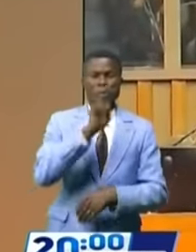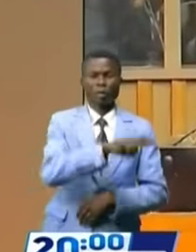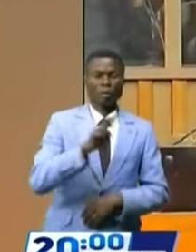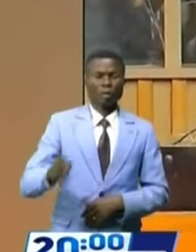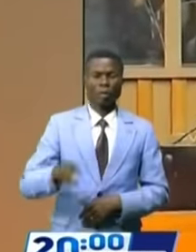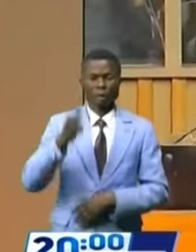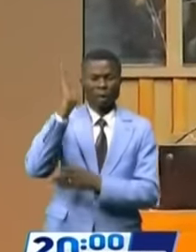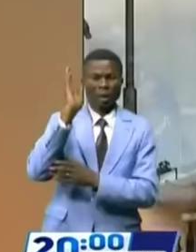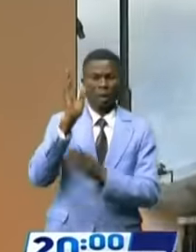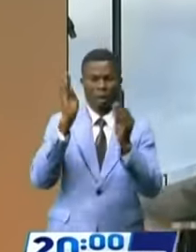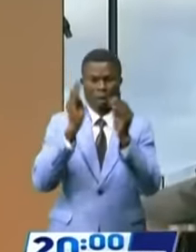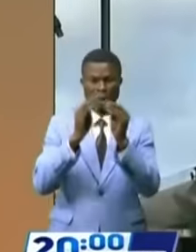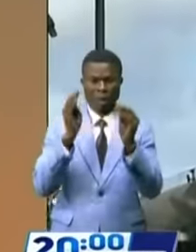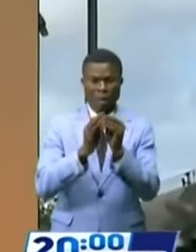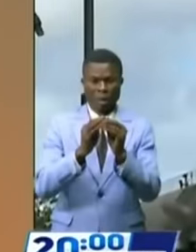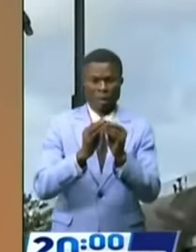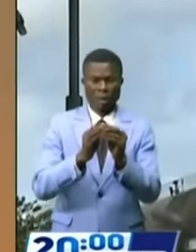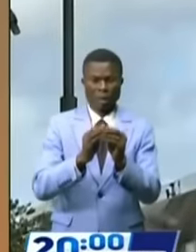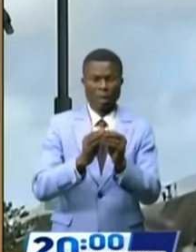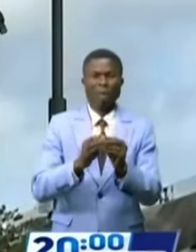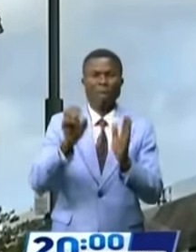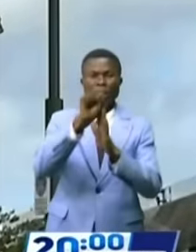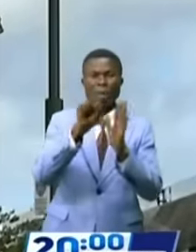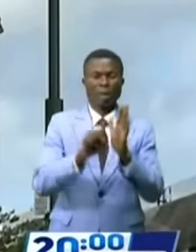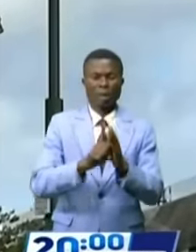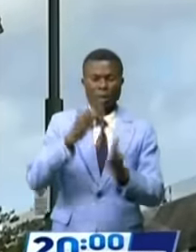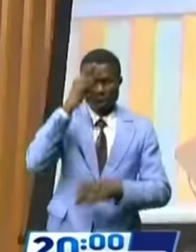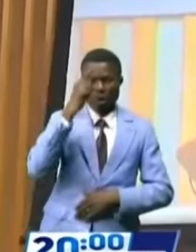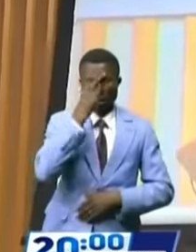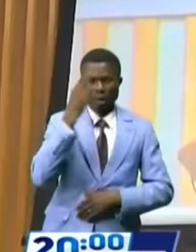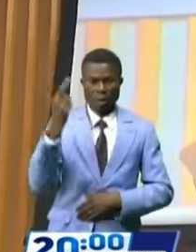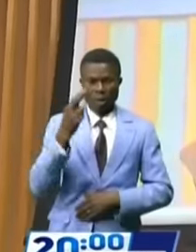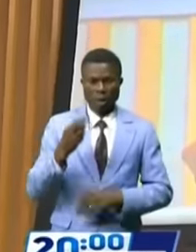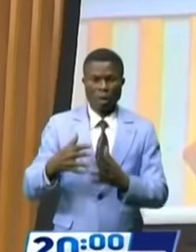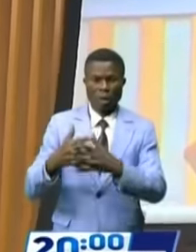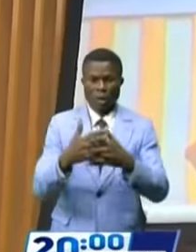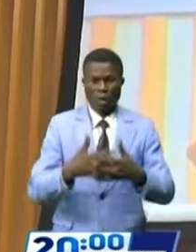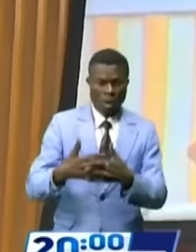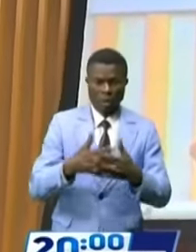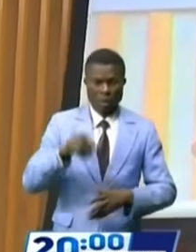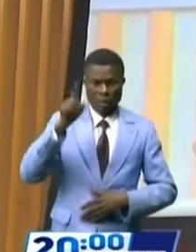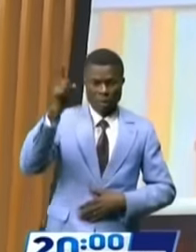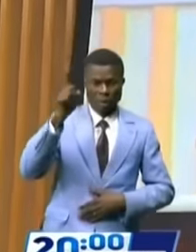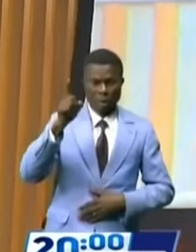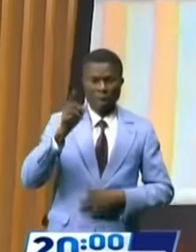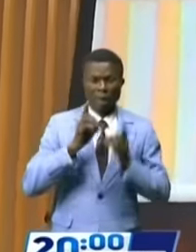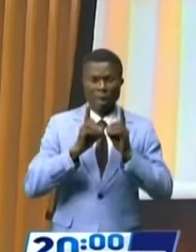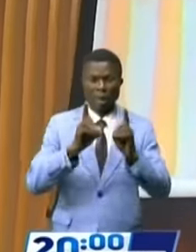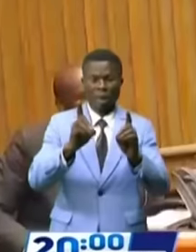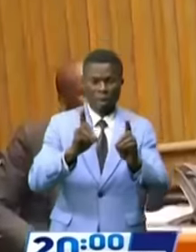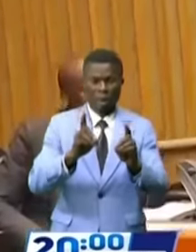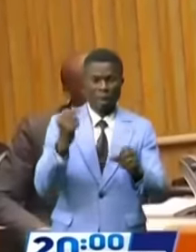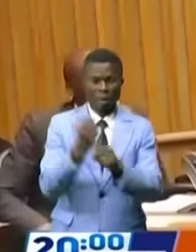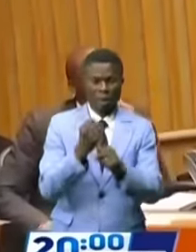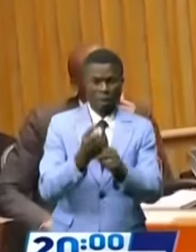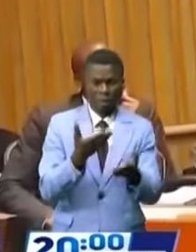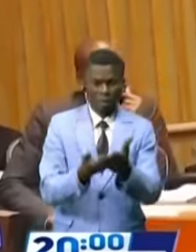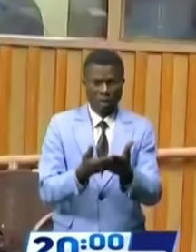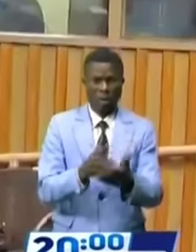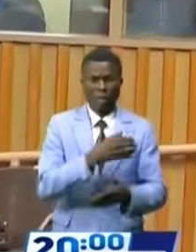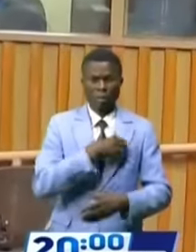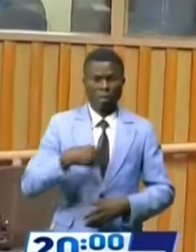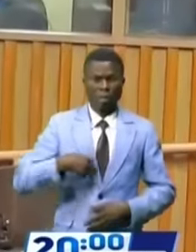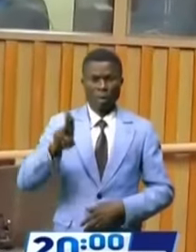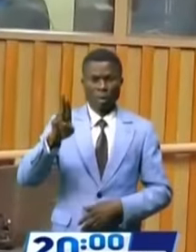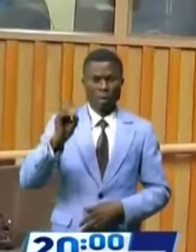des États, partie au statut de Rome tenu à New York aux États-Unis. Dans son intervention à ces travaux, Rose